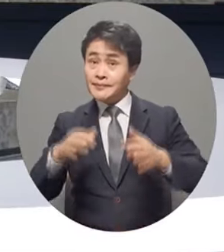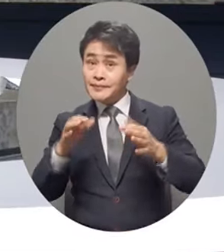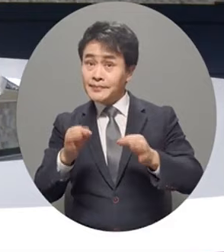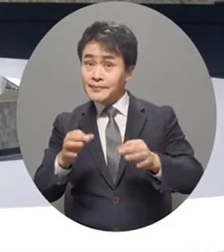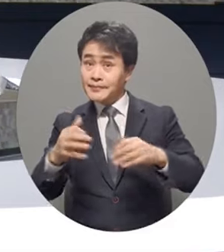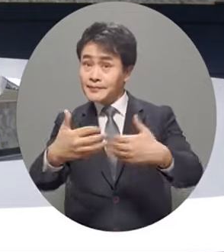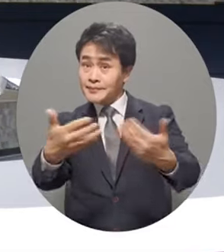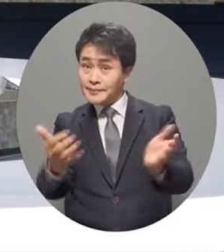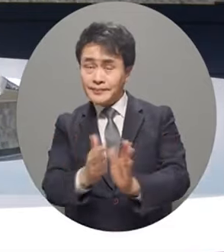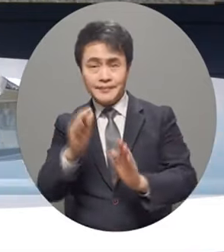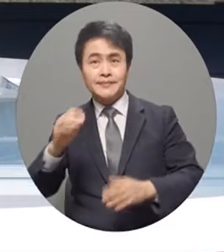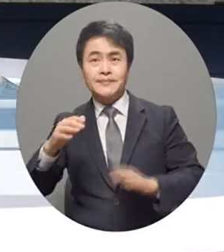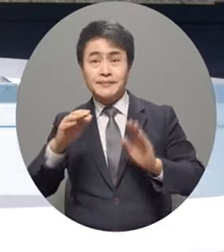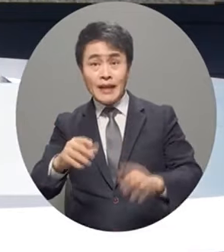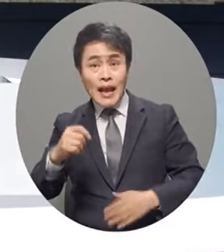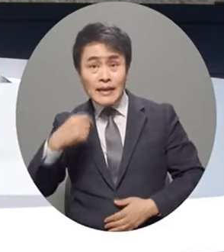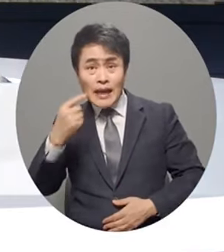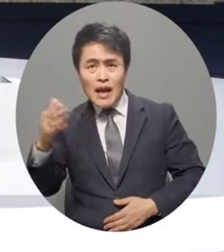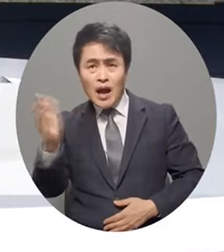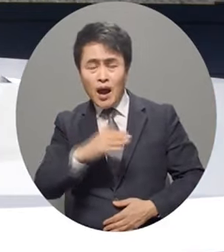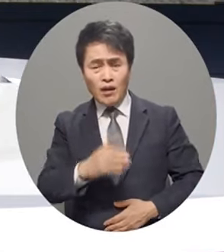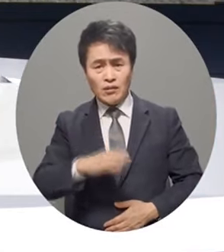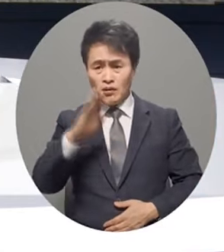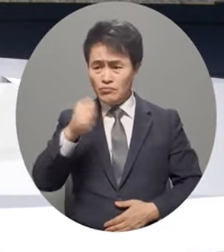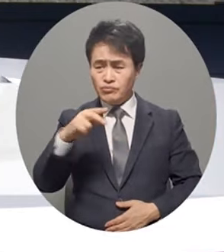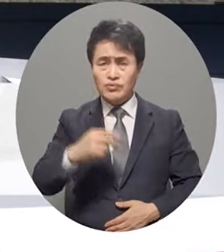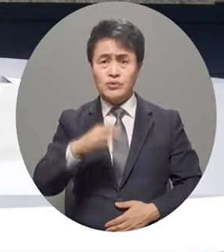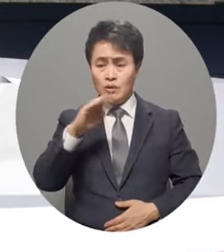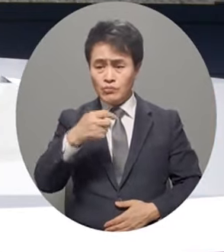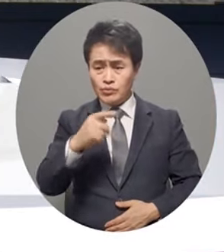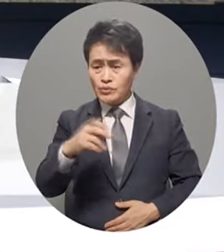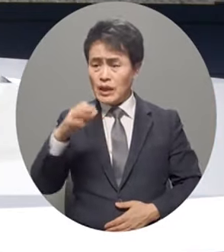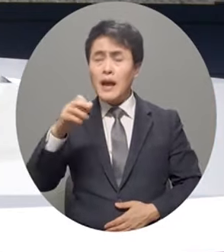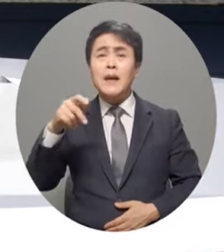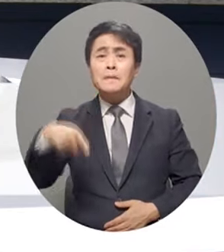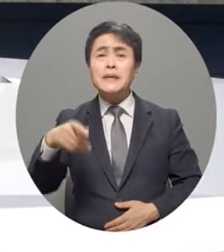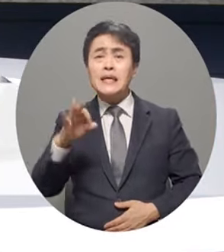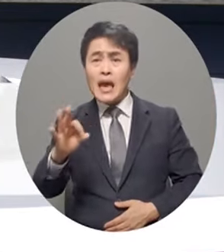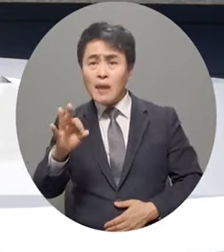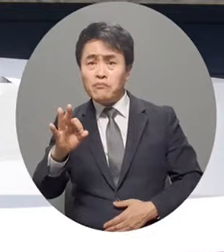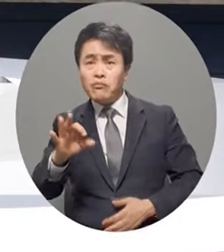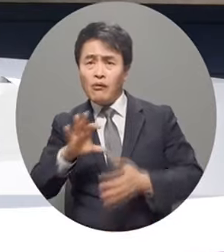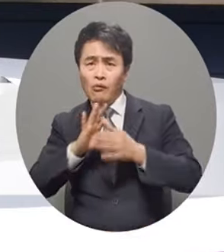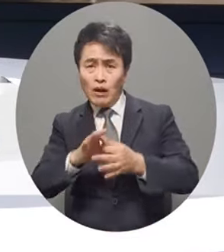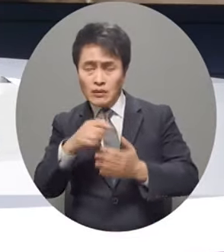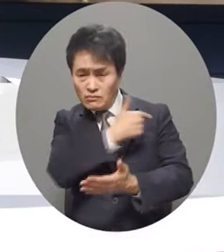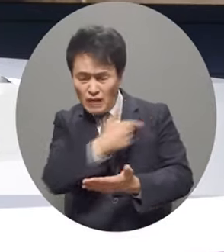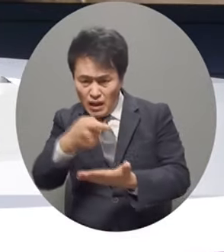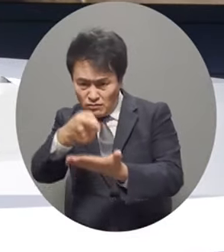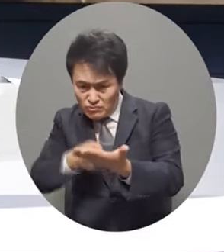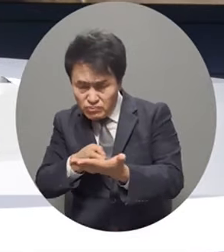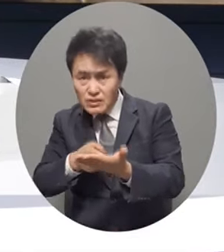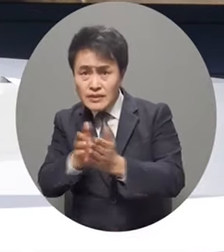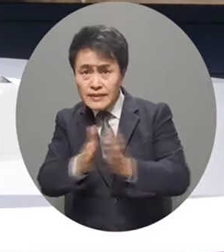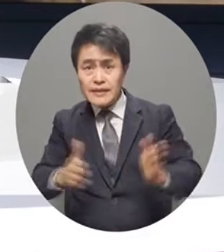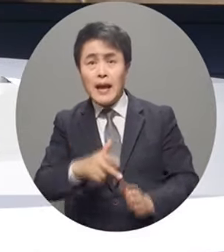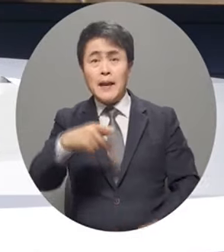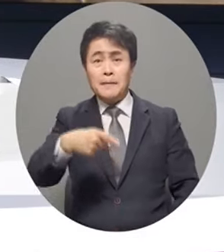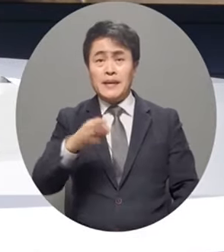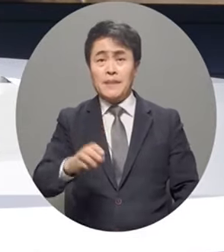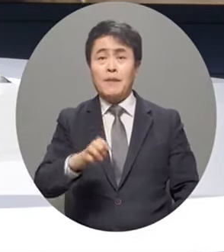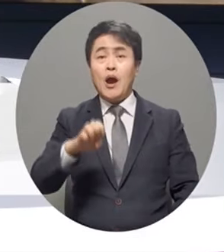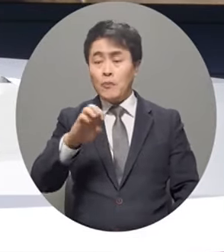금융당국이 다음 달부터 부실 부동산 PF에 대한 대수술에 들어갑니다. PF, 프로젝트